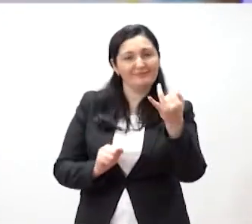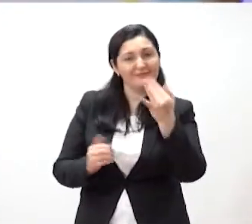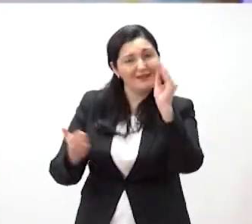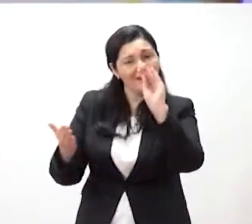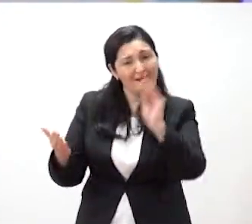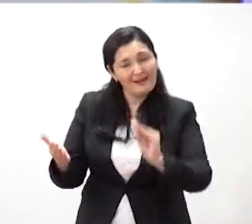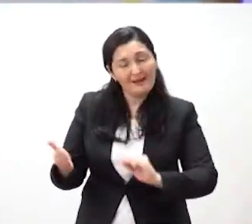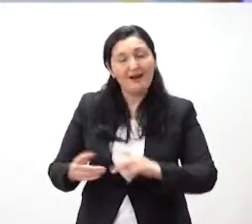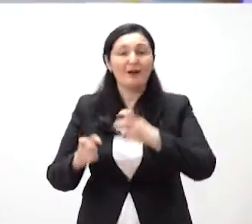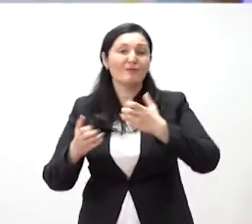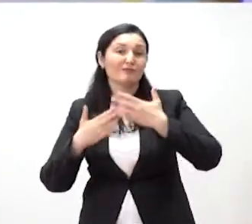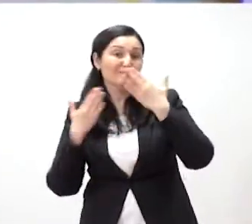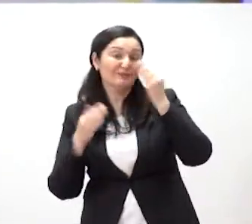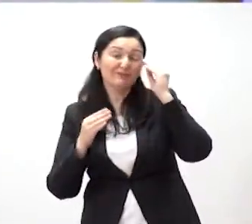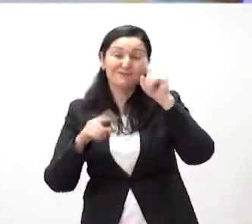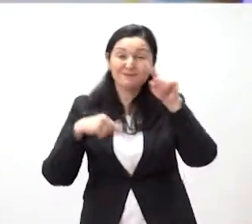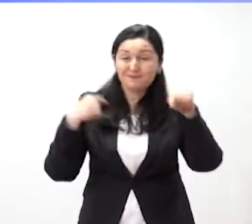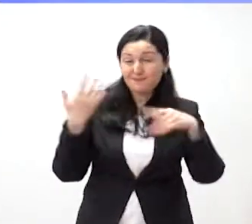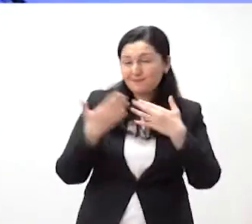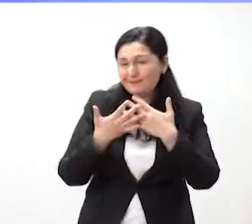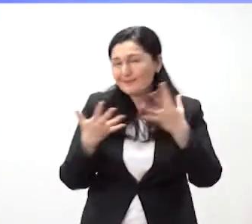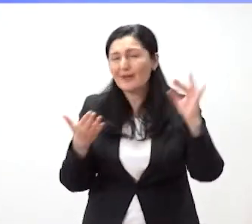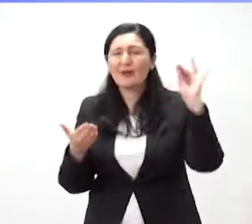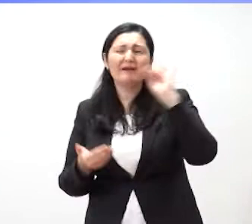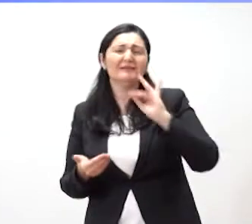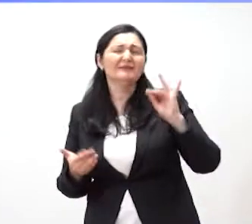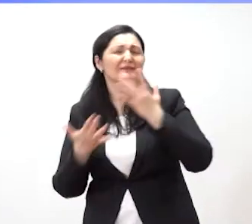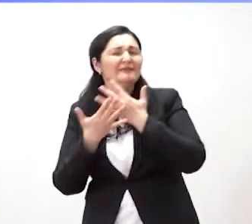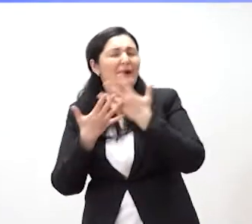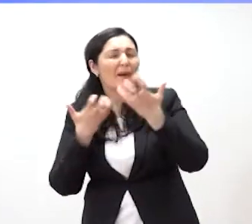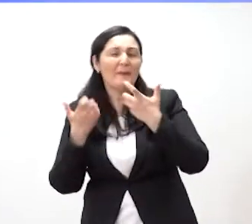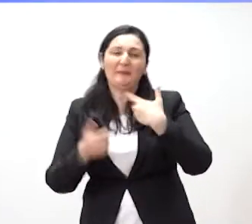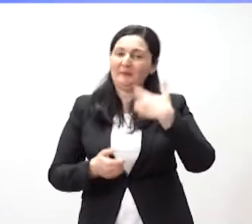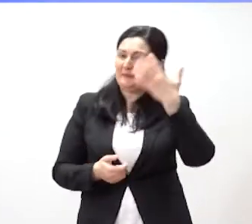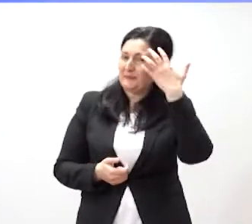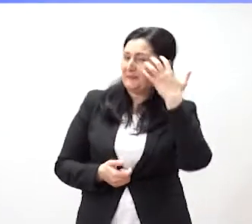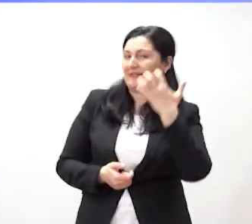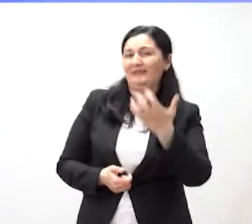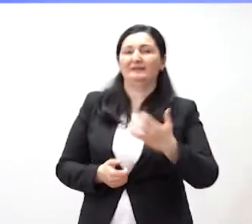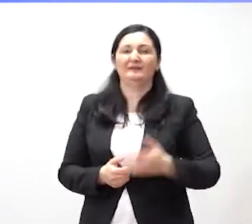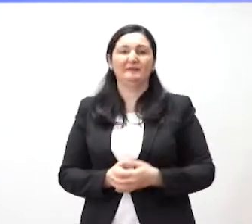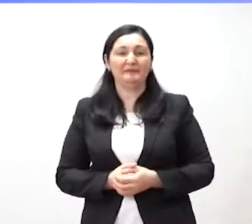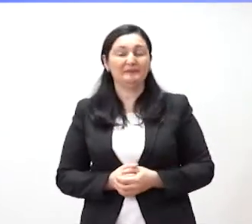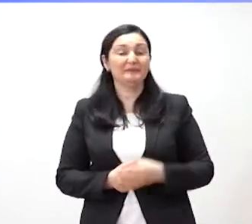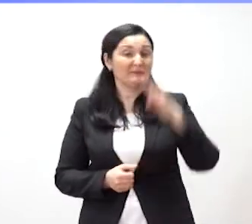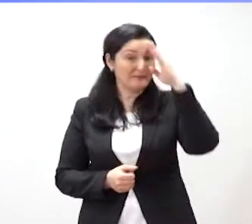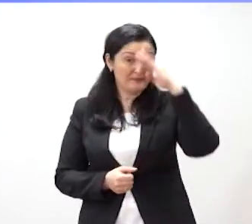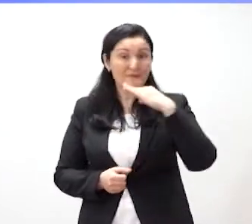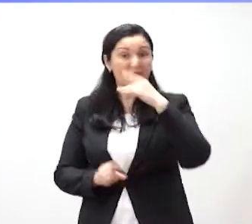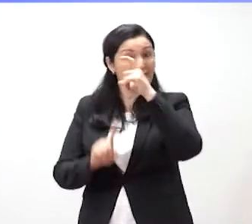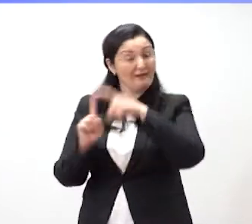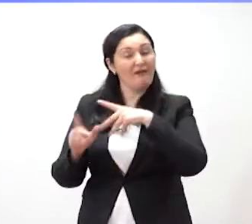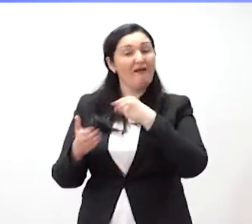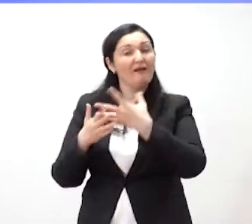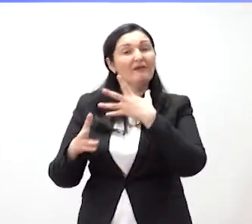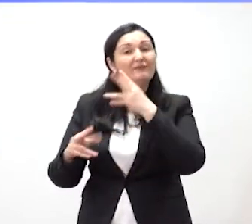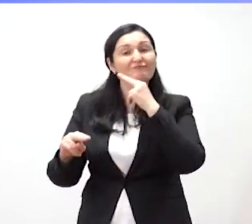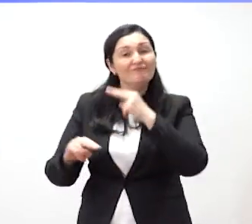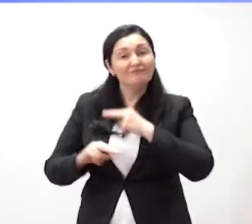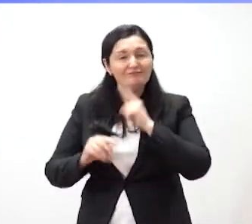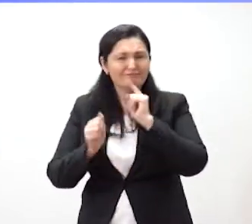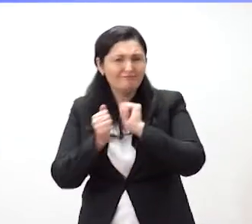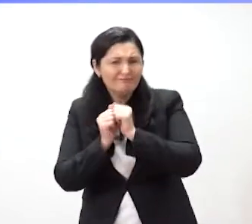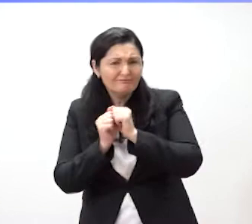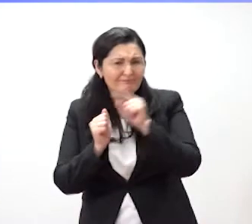Офарин, Лолаҷон. Хондани афсонаҳо ва ҳикояҳоро низ дӯст медорам. Вай. Падарҷонам мегӯяд, ки аз ёд